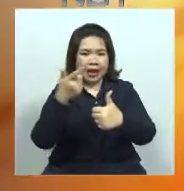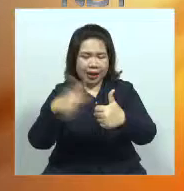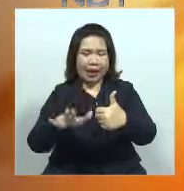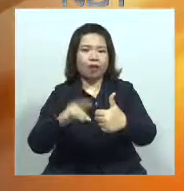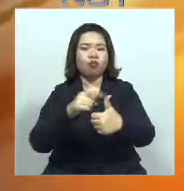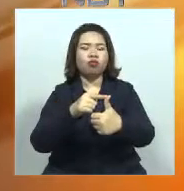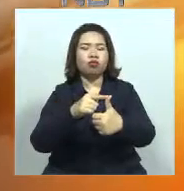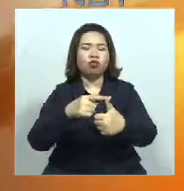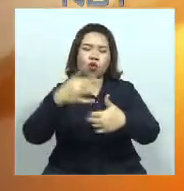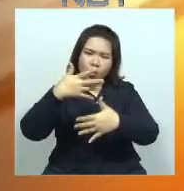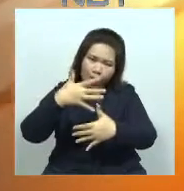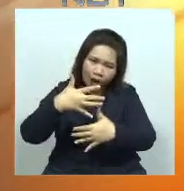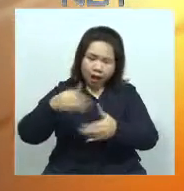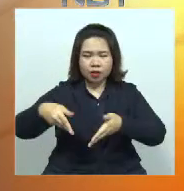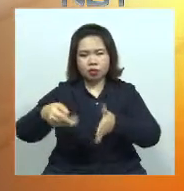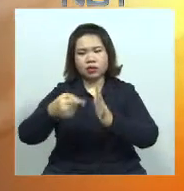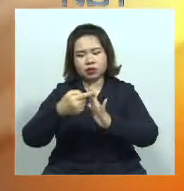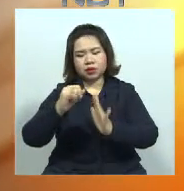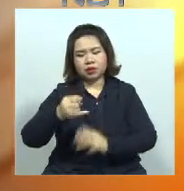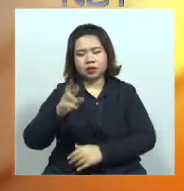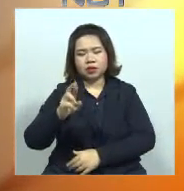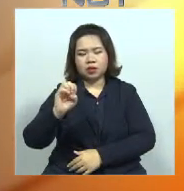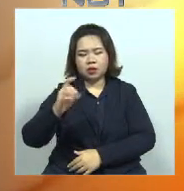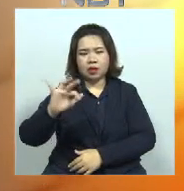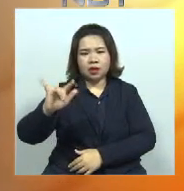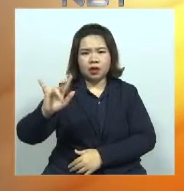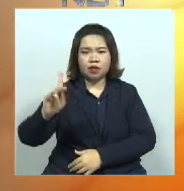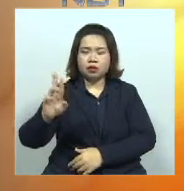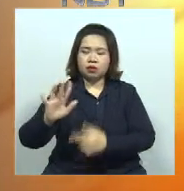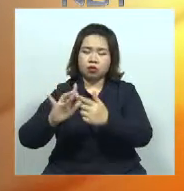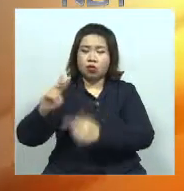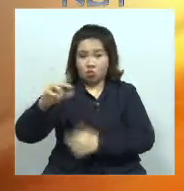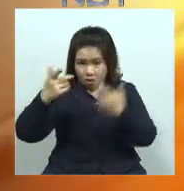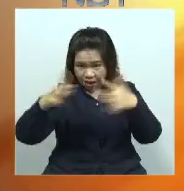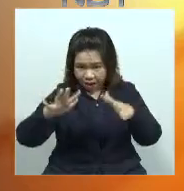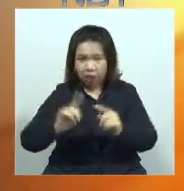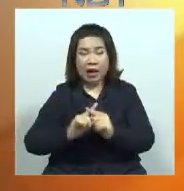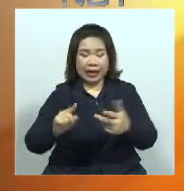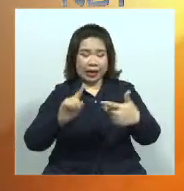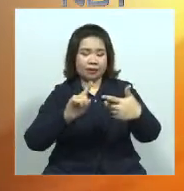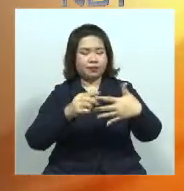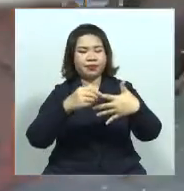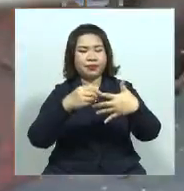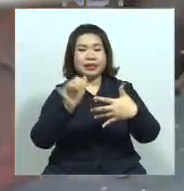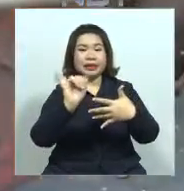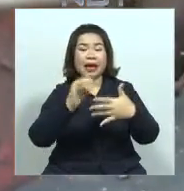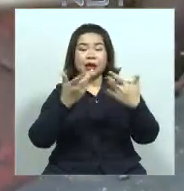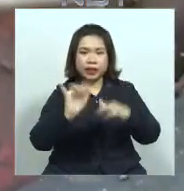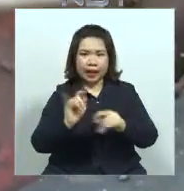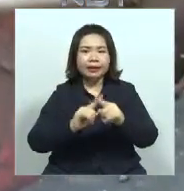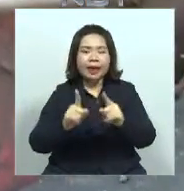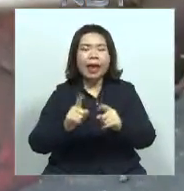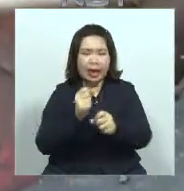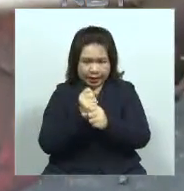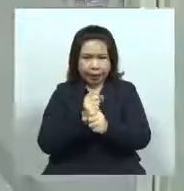ถนนเจริญกรุงขณะนี้สามารถเปิดใช้งานได้แล้วและมีอีก1โครงการที่ยังไม่เสร็จเรียบร้อยแต่สามารถใช้